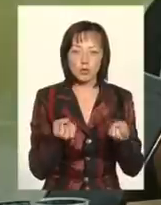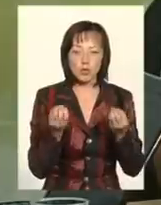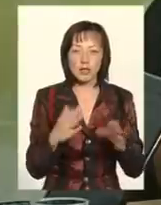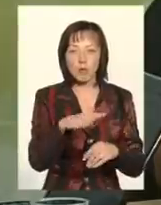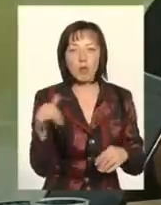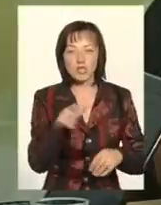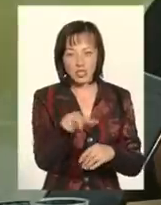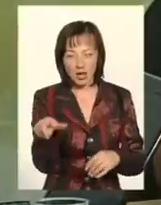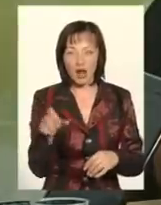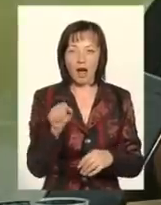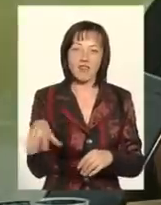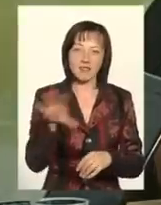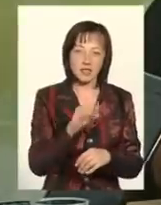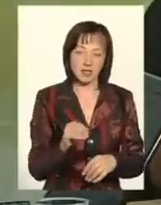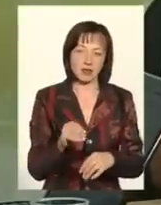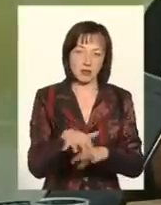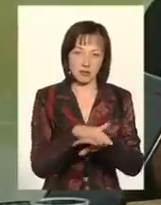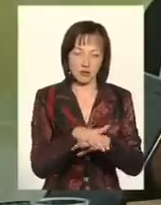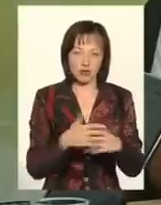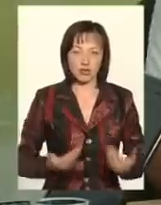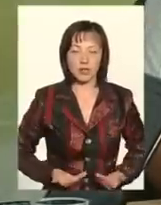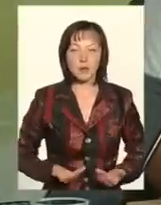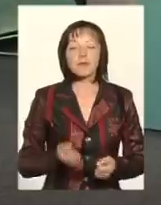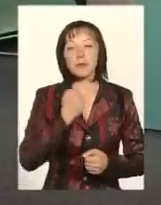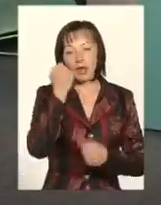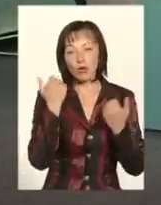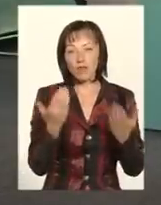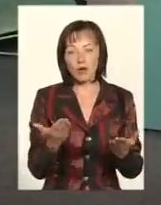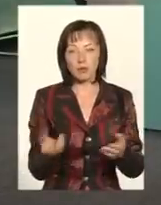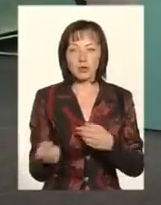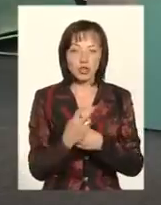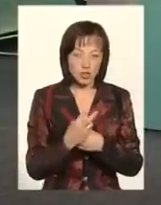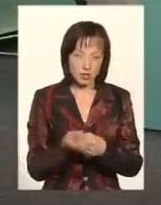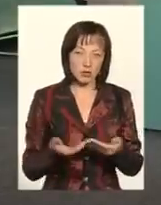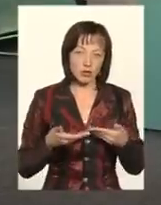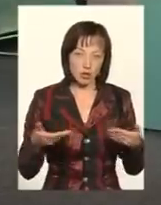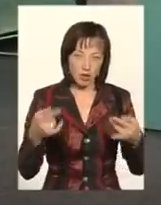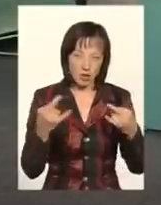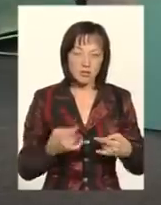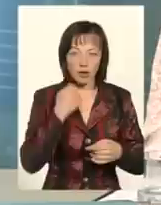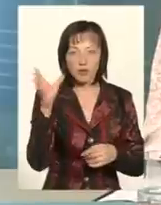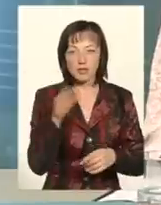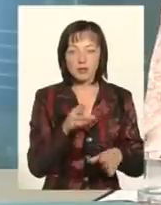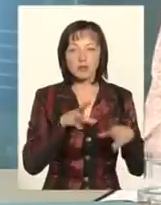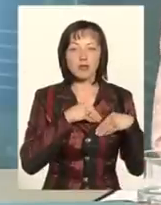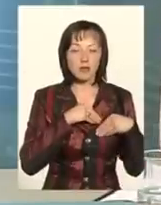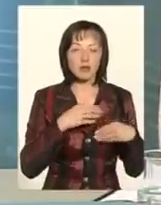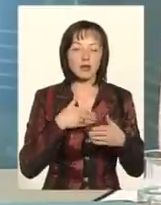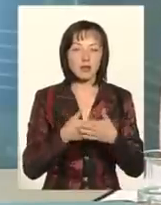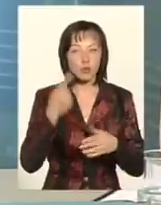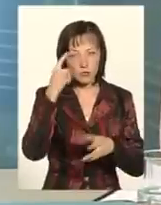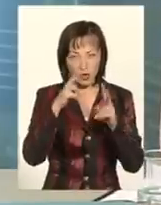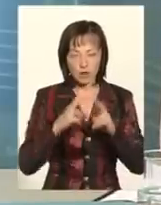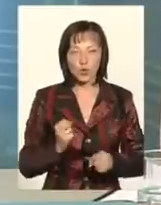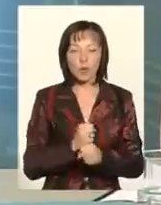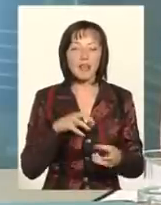позичальників А це стосується всіх інших свержиття що ж дякую вам що ви прийшли у цю студію Дякую всім хто був активний думайте